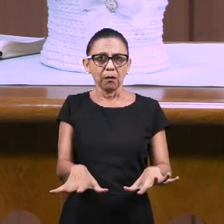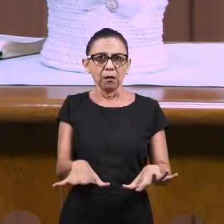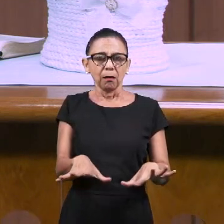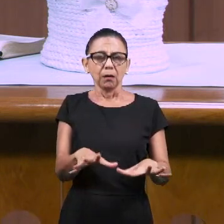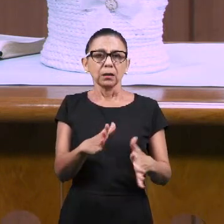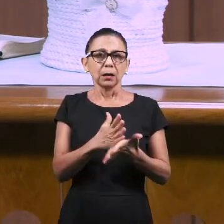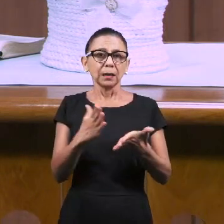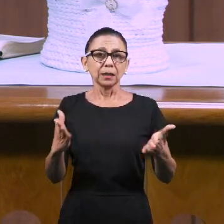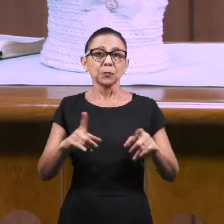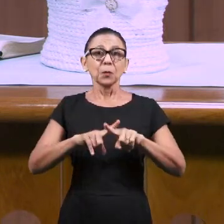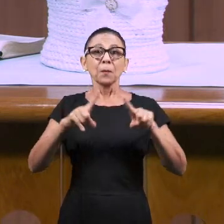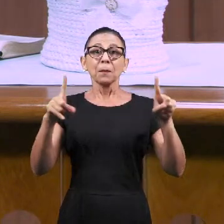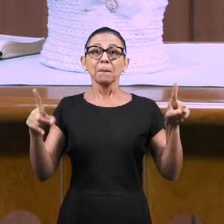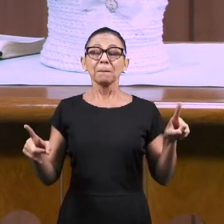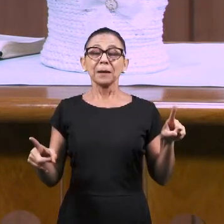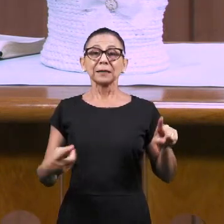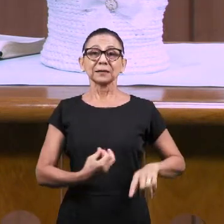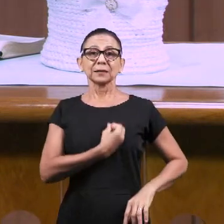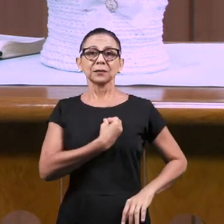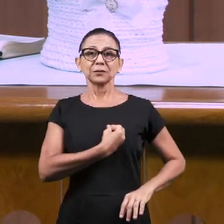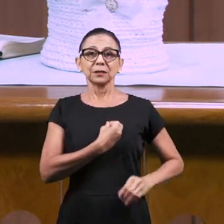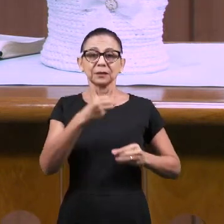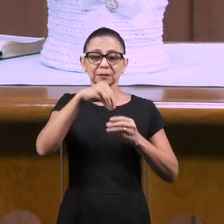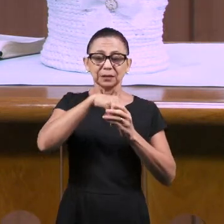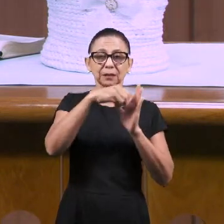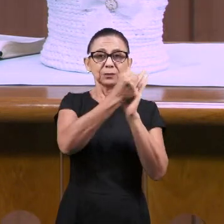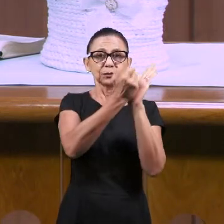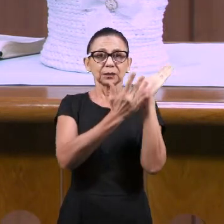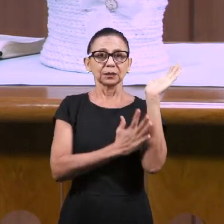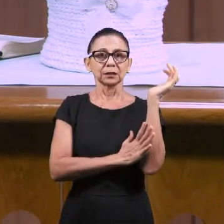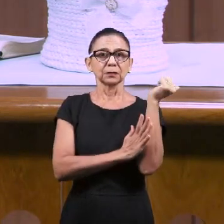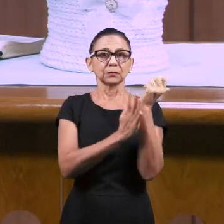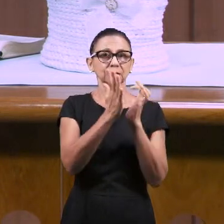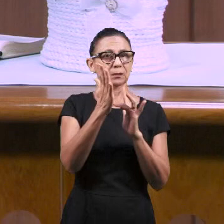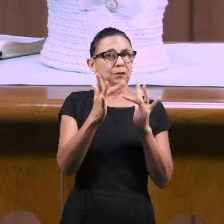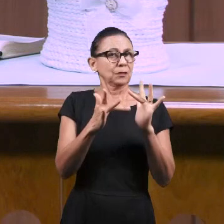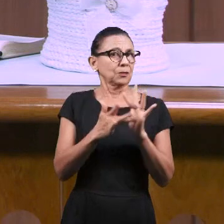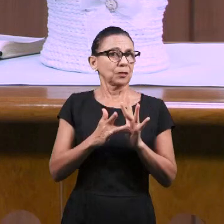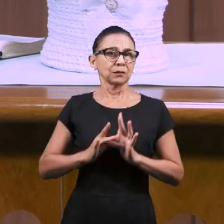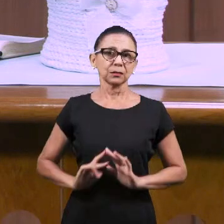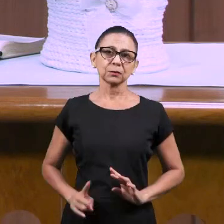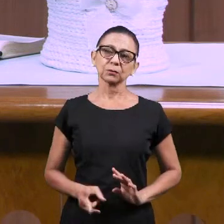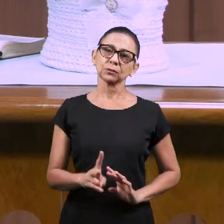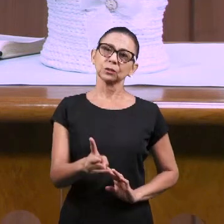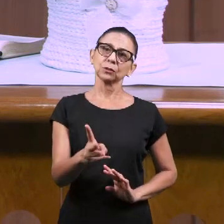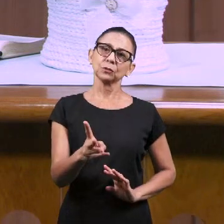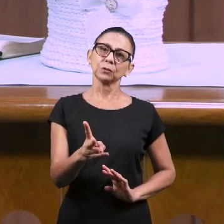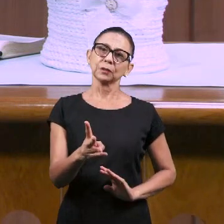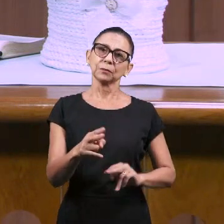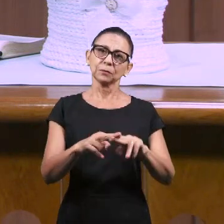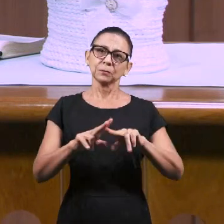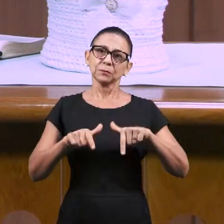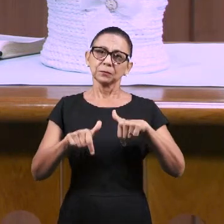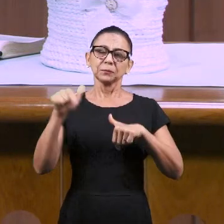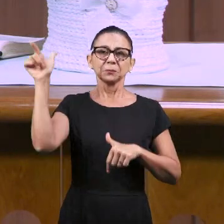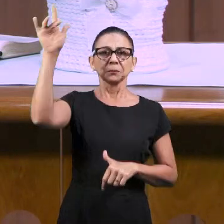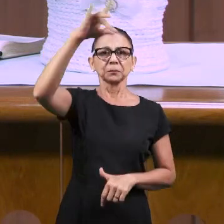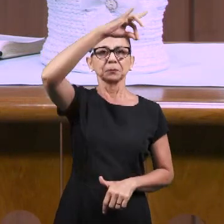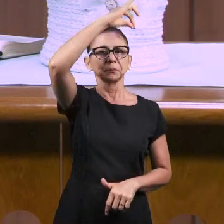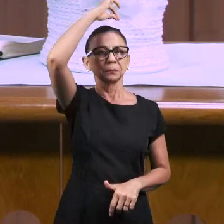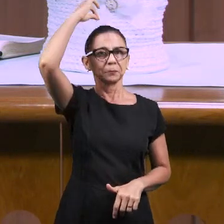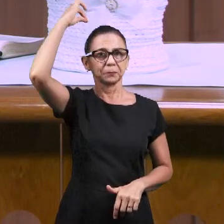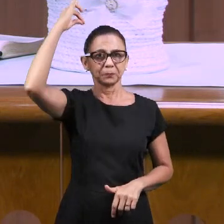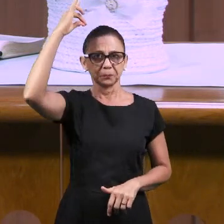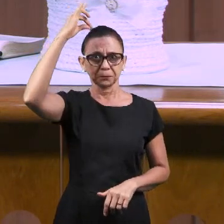haut, je vais envoyer le consolateur, je vais envoyer le Saint-Esprit, la Pentecôte. Donc, quand nous voyons la réponse du